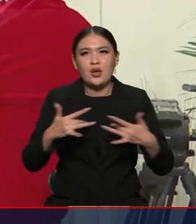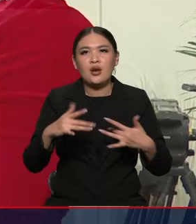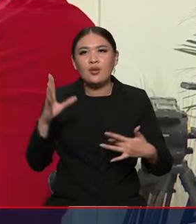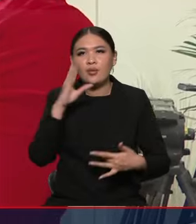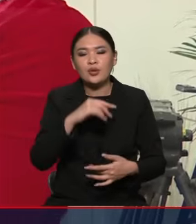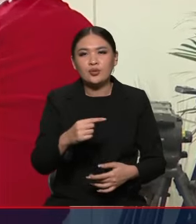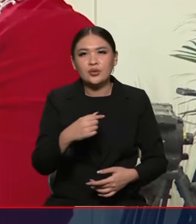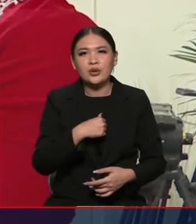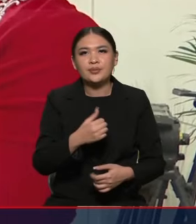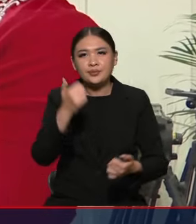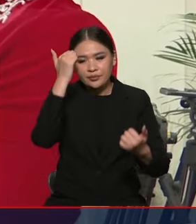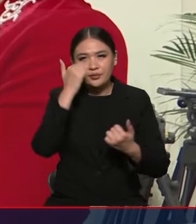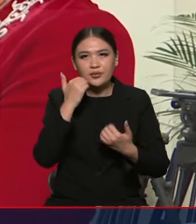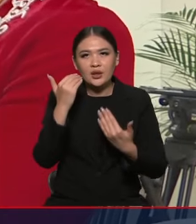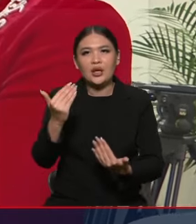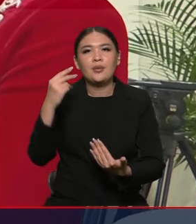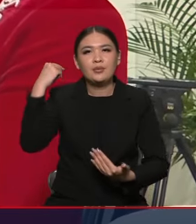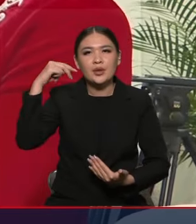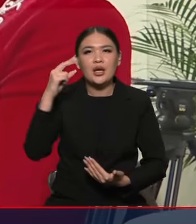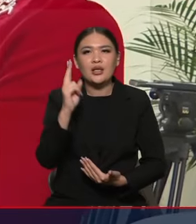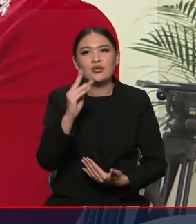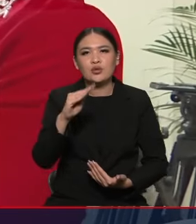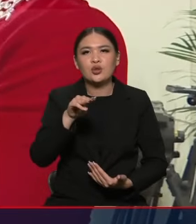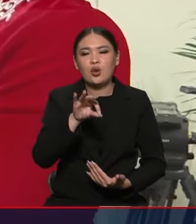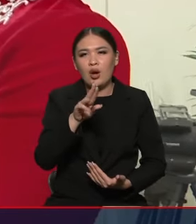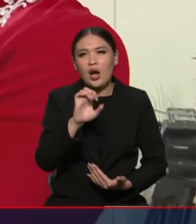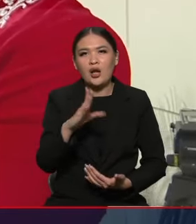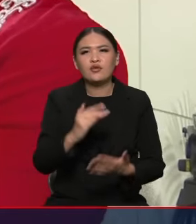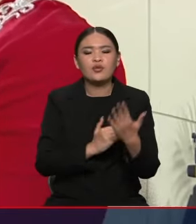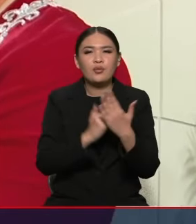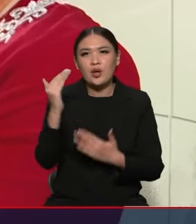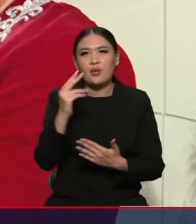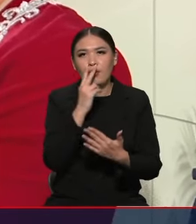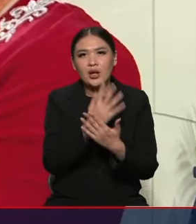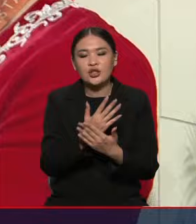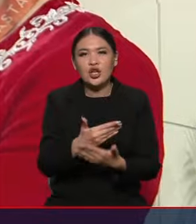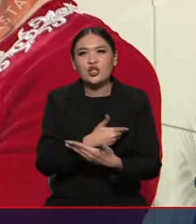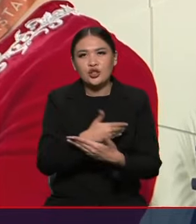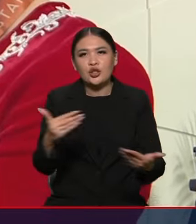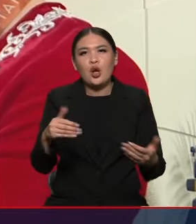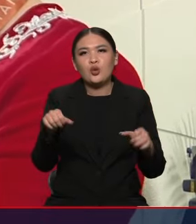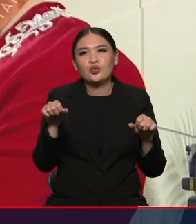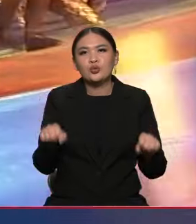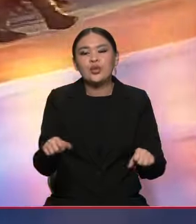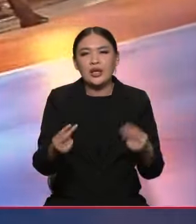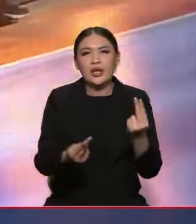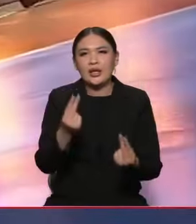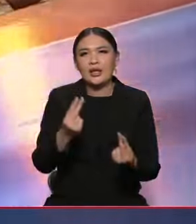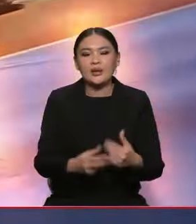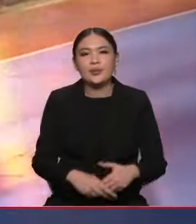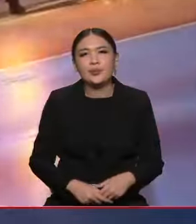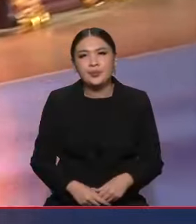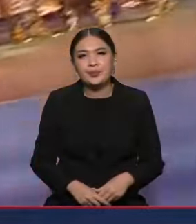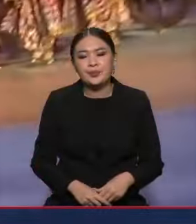Выражаю признательность главе государства Касым-Жомарту Токаеву за организацию на высоком уровне. Желаю успешного проведения игр. В программу